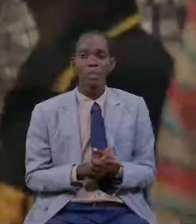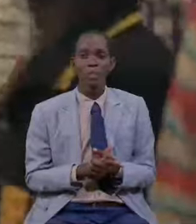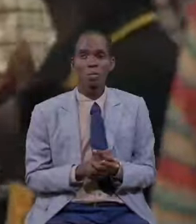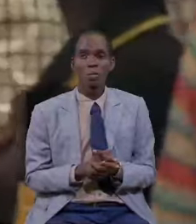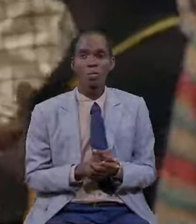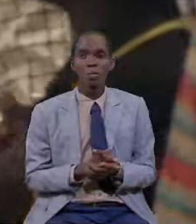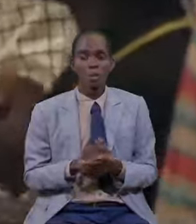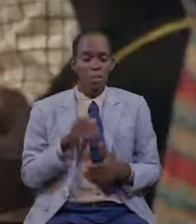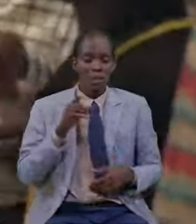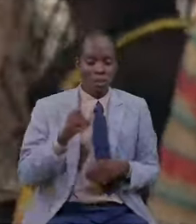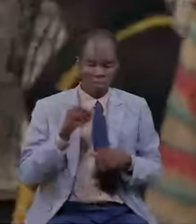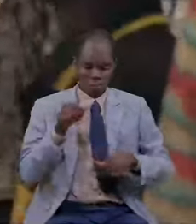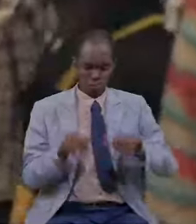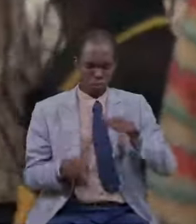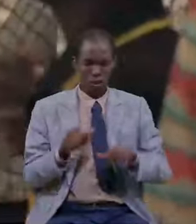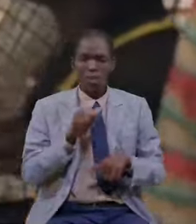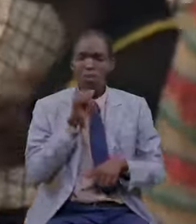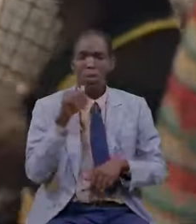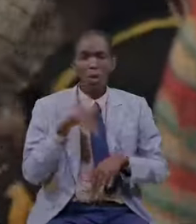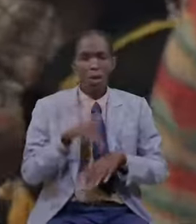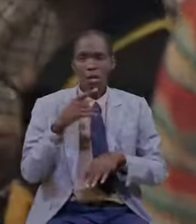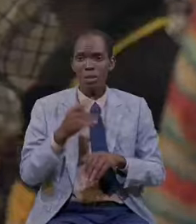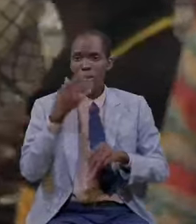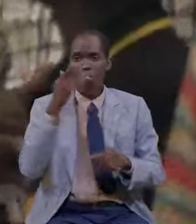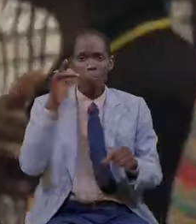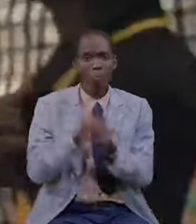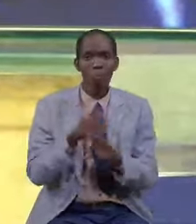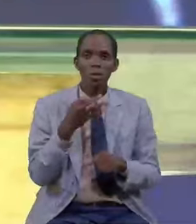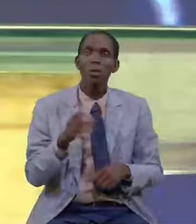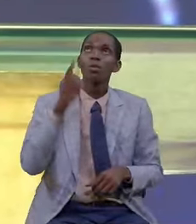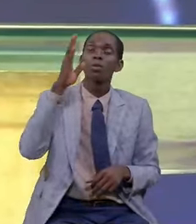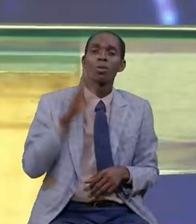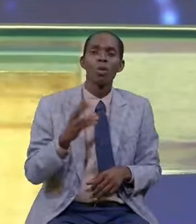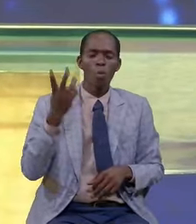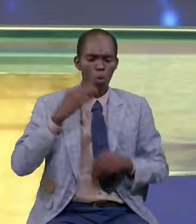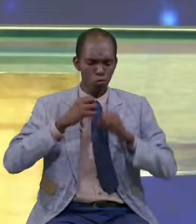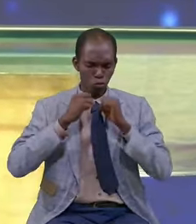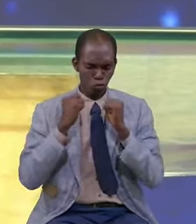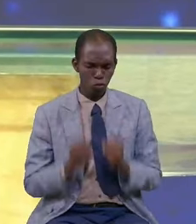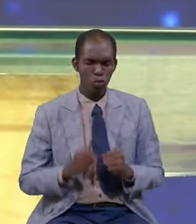Il ne douta pas par incrédulité au sujet de la promesse de Dieu. Il était